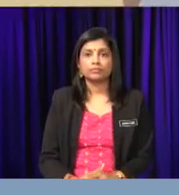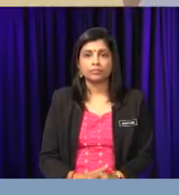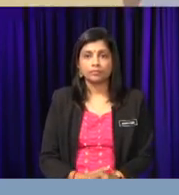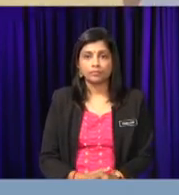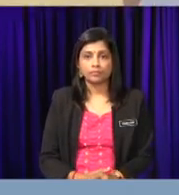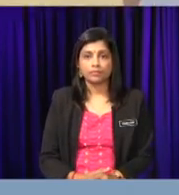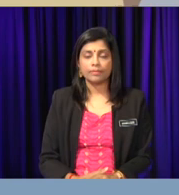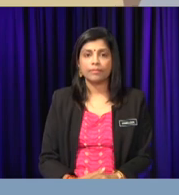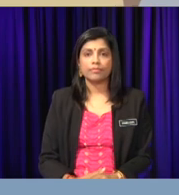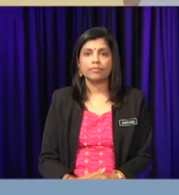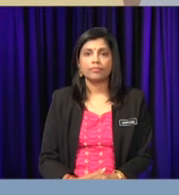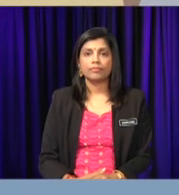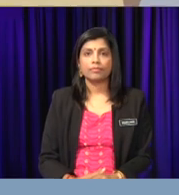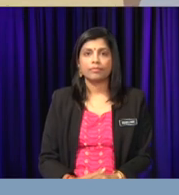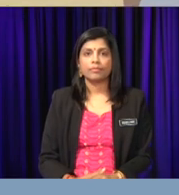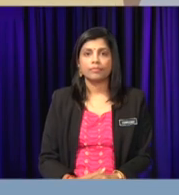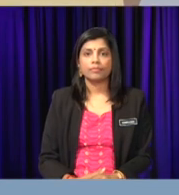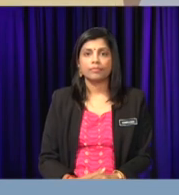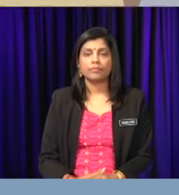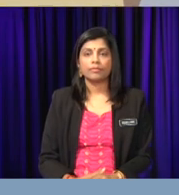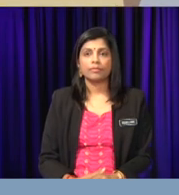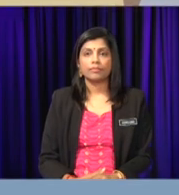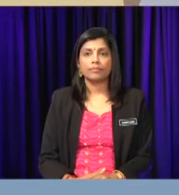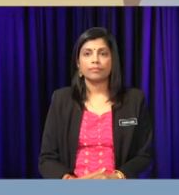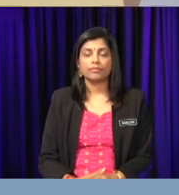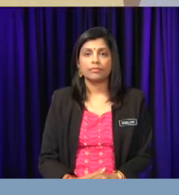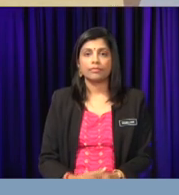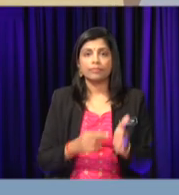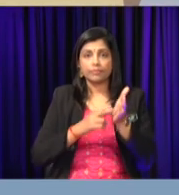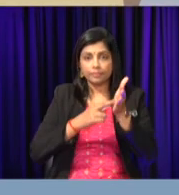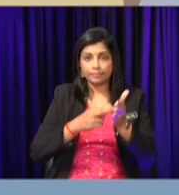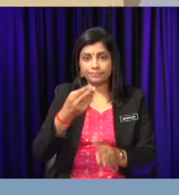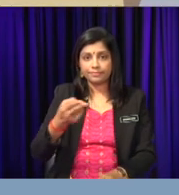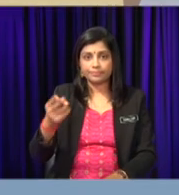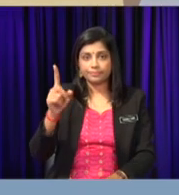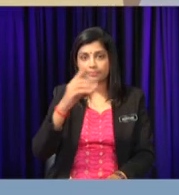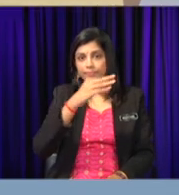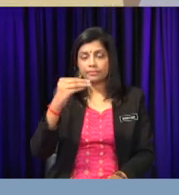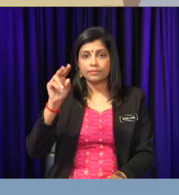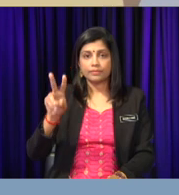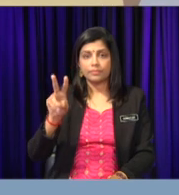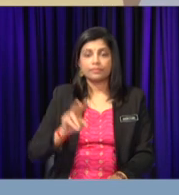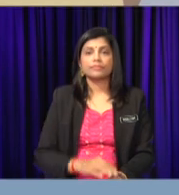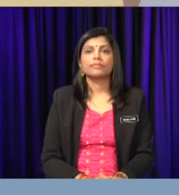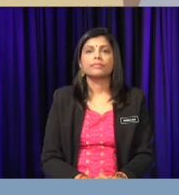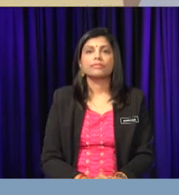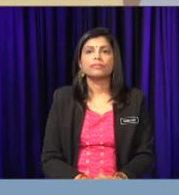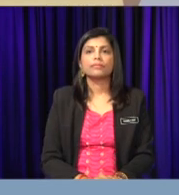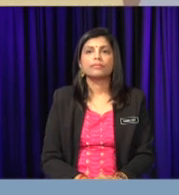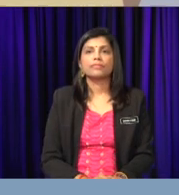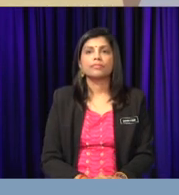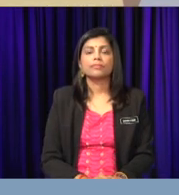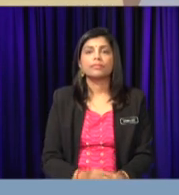oke merujuk bahan 1 dan bahan 2 yang tekan pemeriksaannya